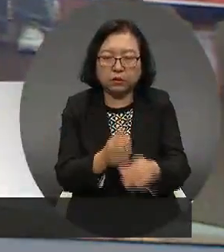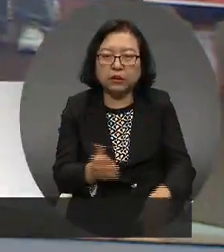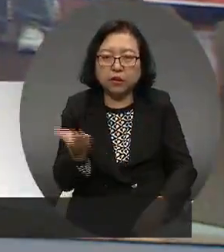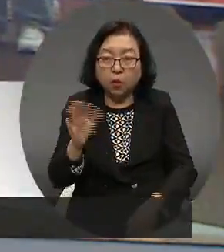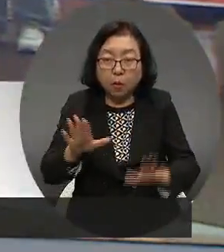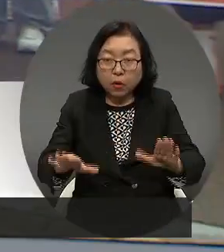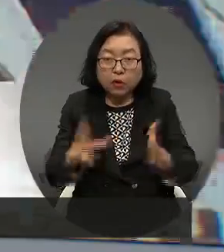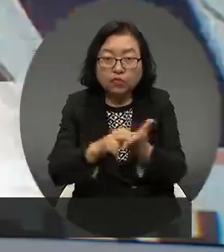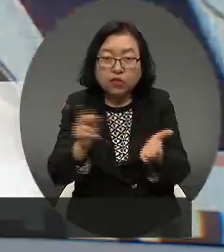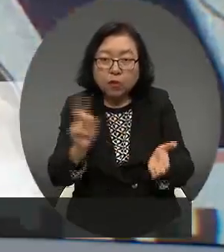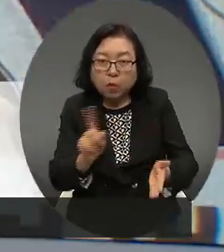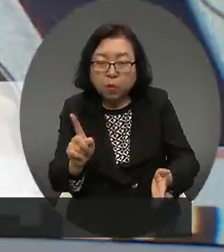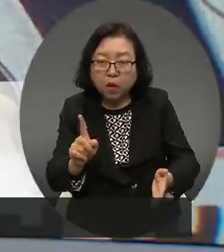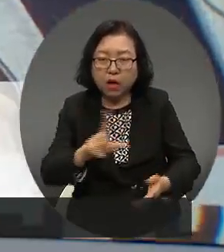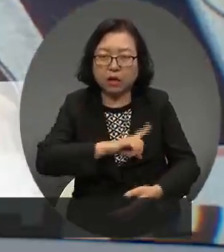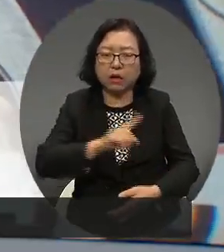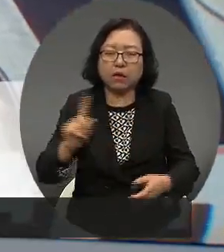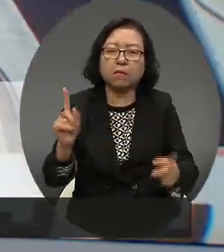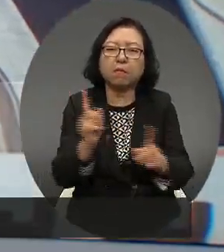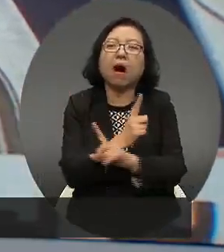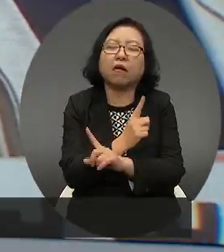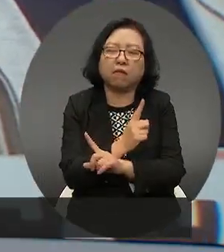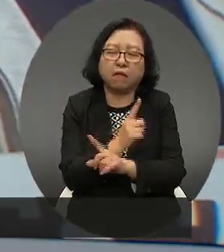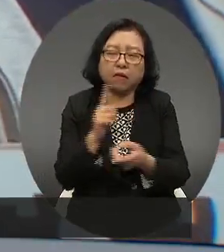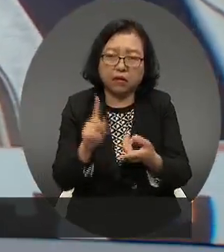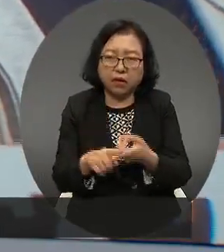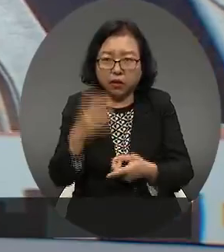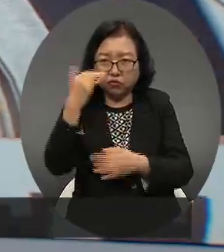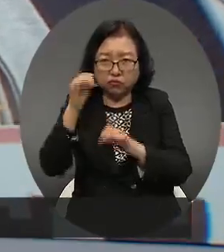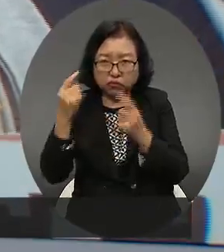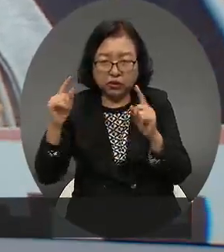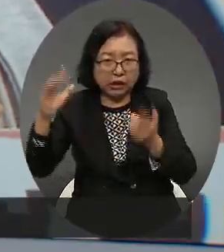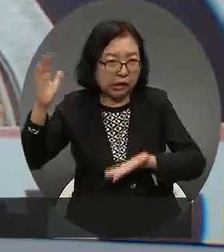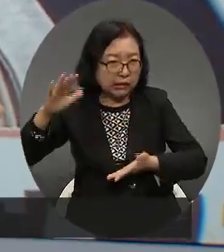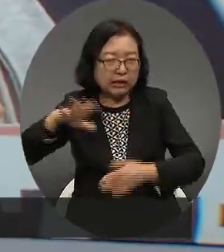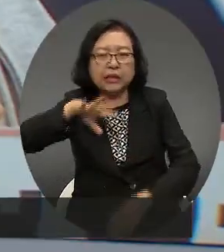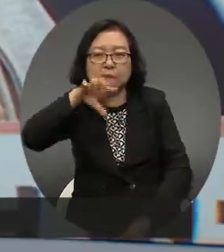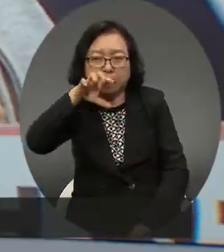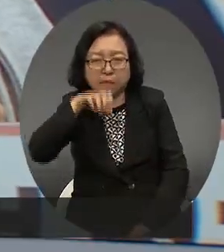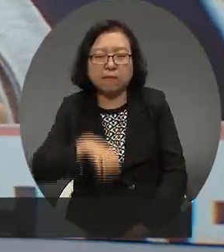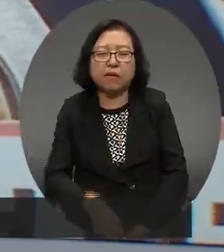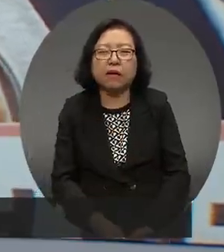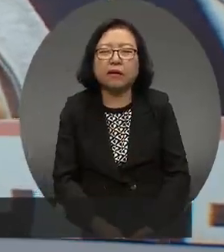바꾸는 문제를 두고 충북대 학생들이 반발하고 있습니다. 이재현 기자가 보도합니다.